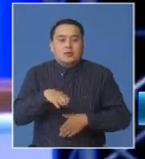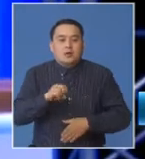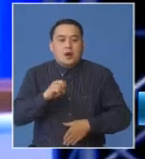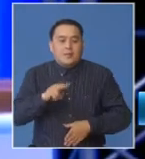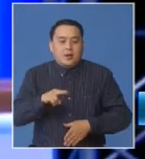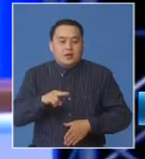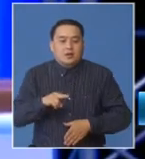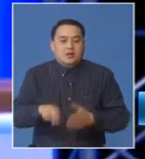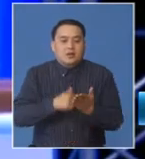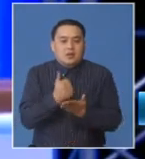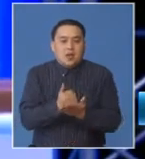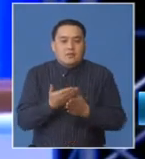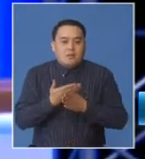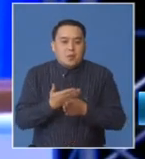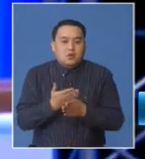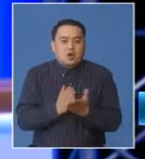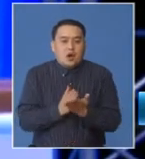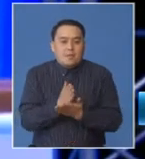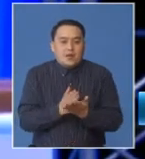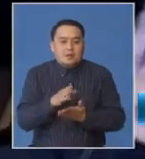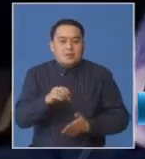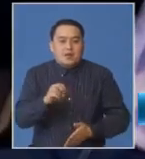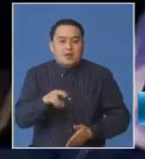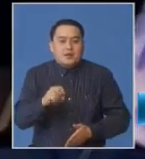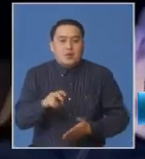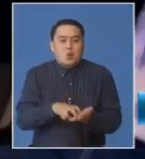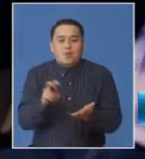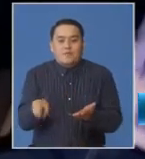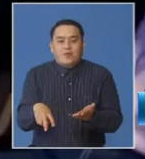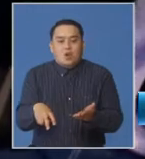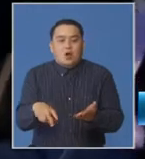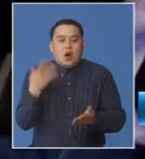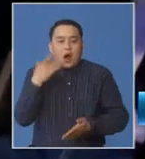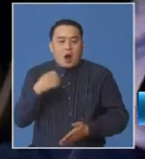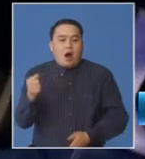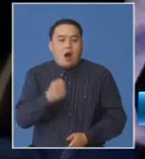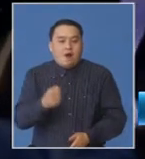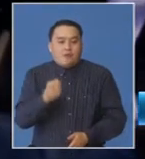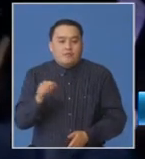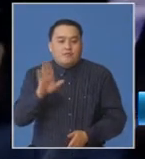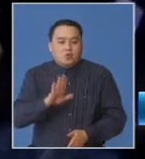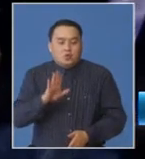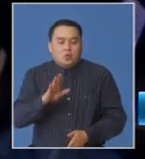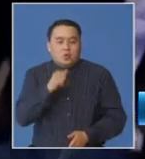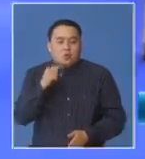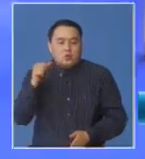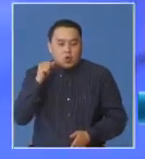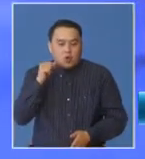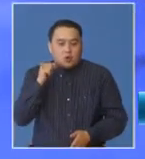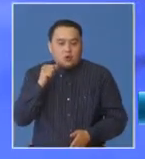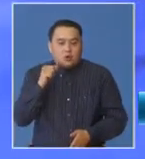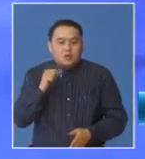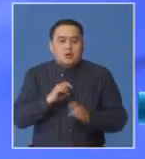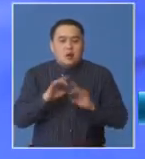Трампа и главный стратег его предвыборной кампании. Стив Беннон был уволен из Белого дома в августе прошлого года из-за скандальных высказываний в интервью